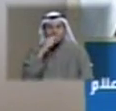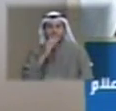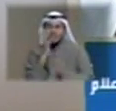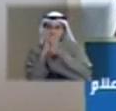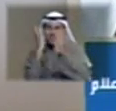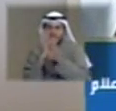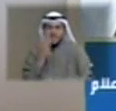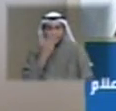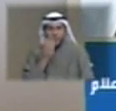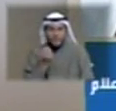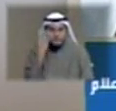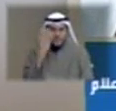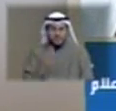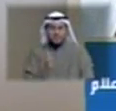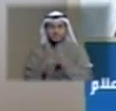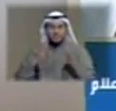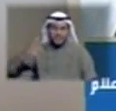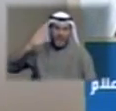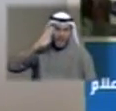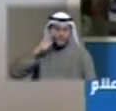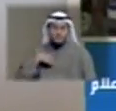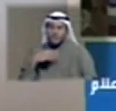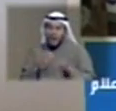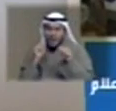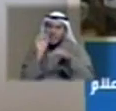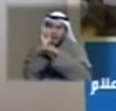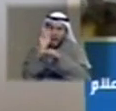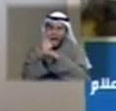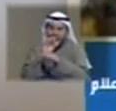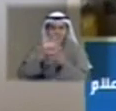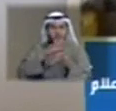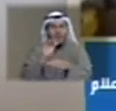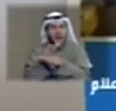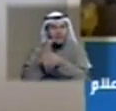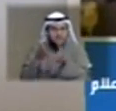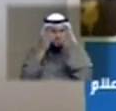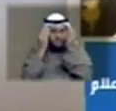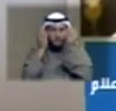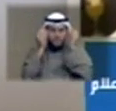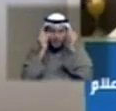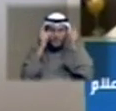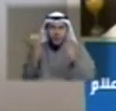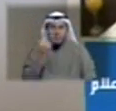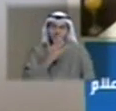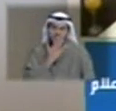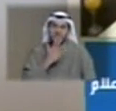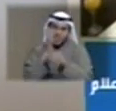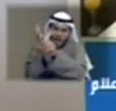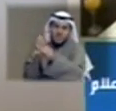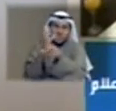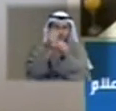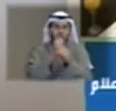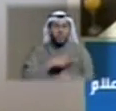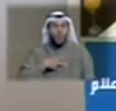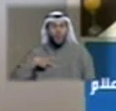الكهرباء وجهود وزارة الشؤون من خلال مراكز تنمية المجتمع. أيضا هناك دور كبير جدا للأمانة العامة